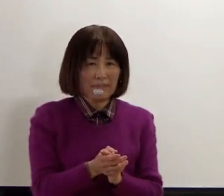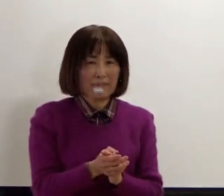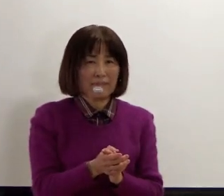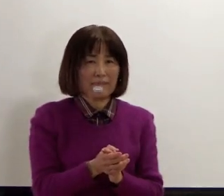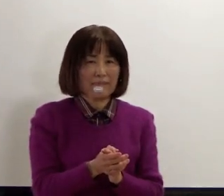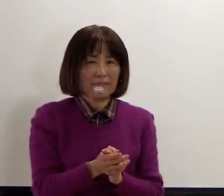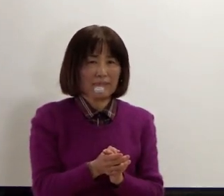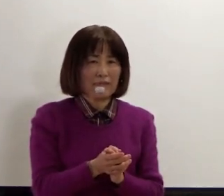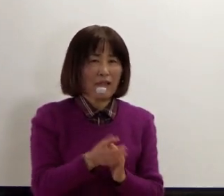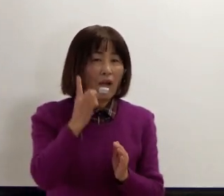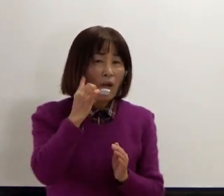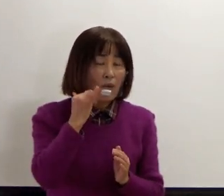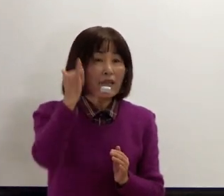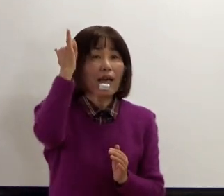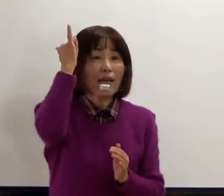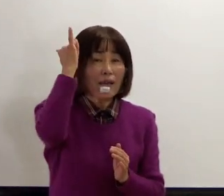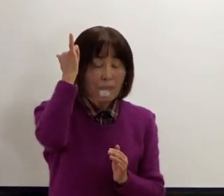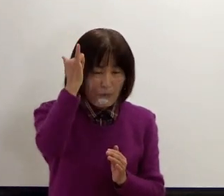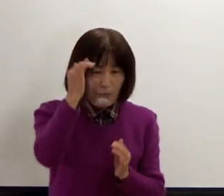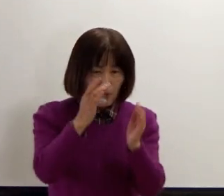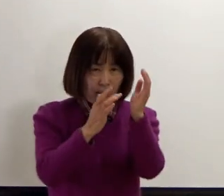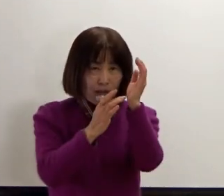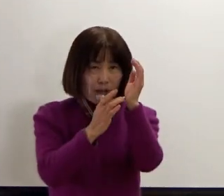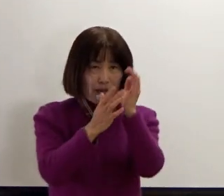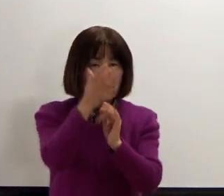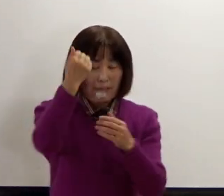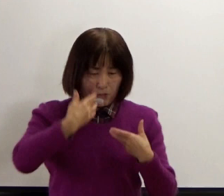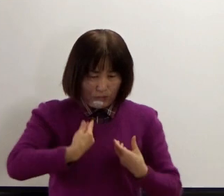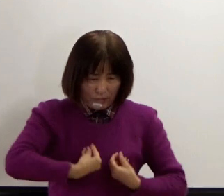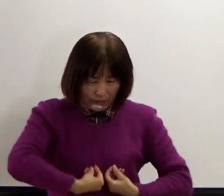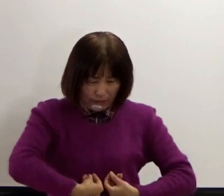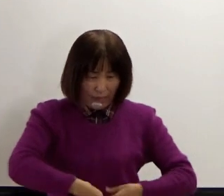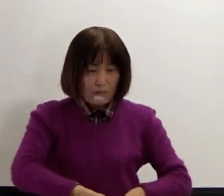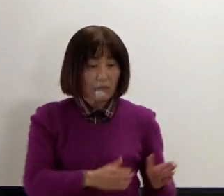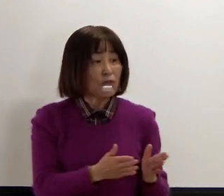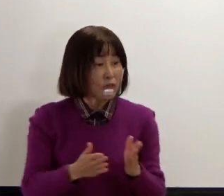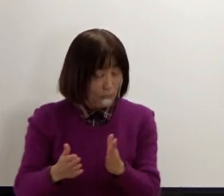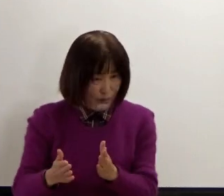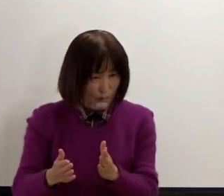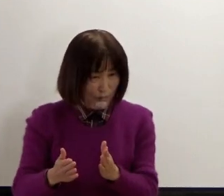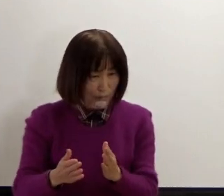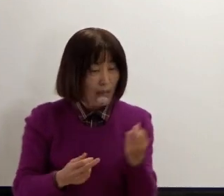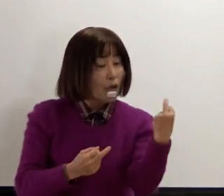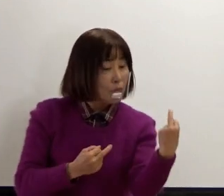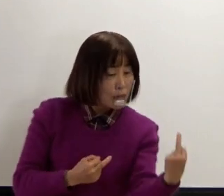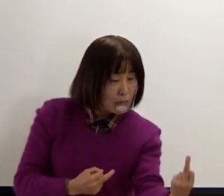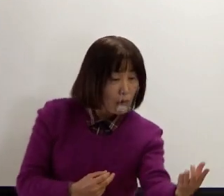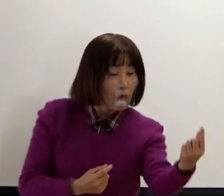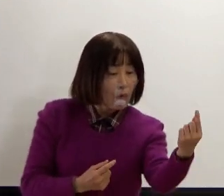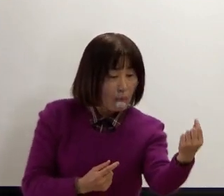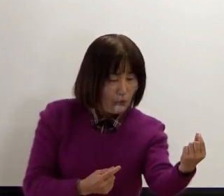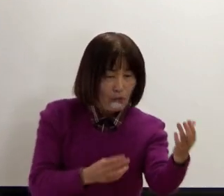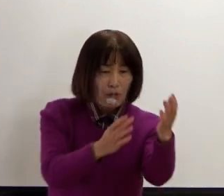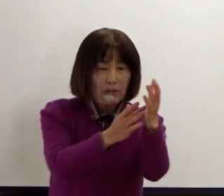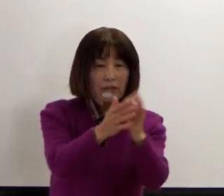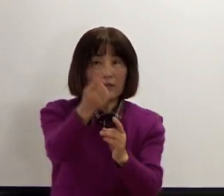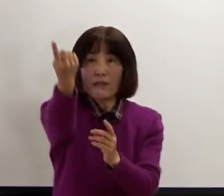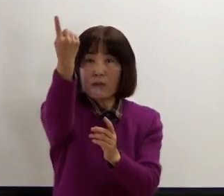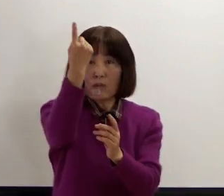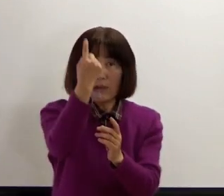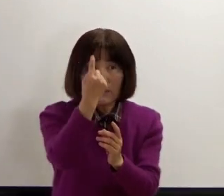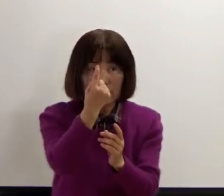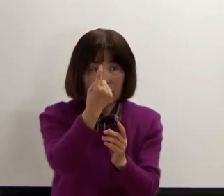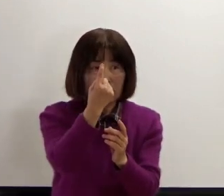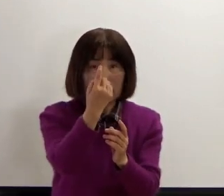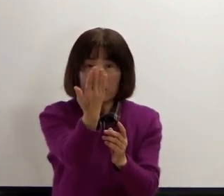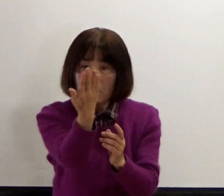いられ、息子もイエス様の準備のために用いられているっていうですね。まあね、神様やること